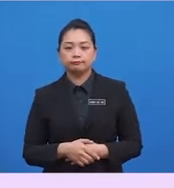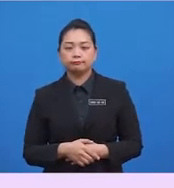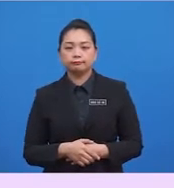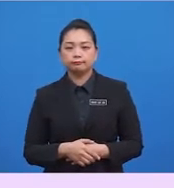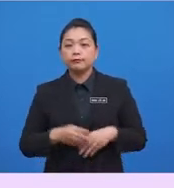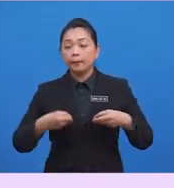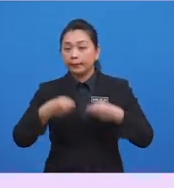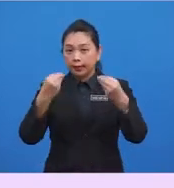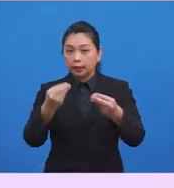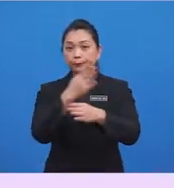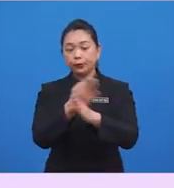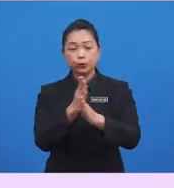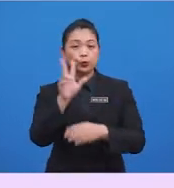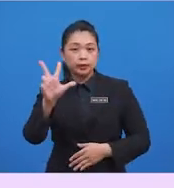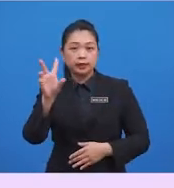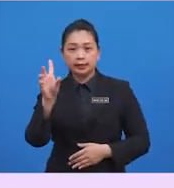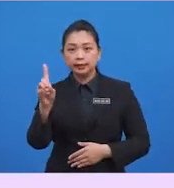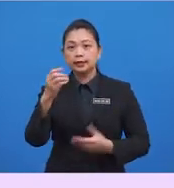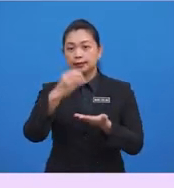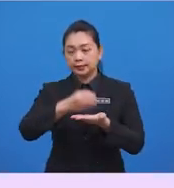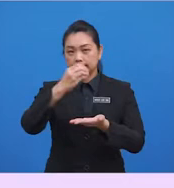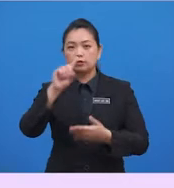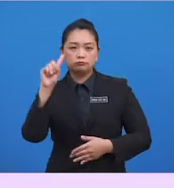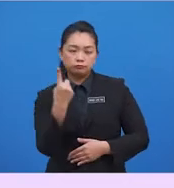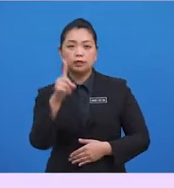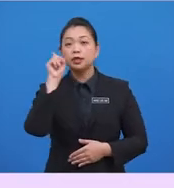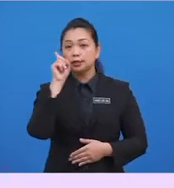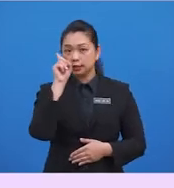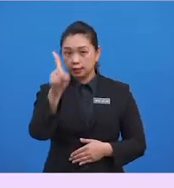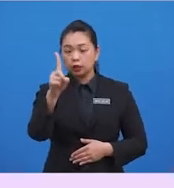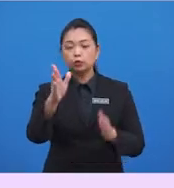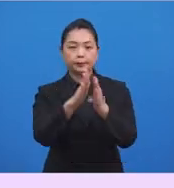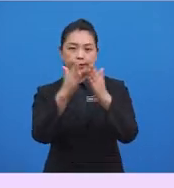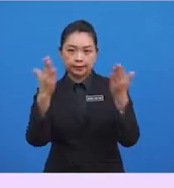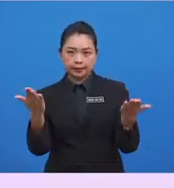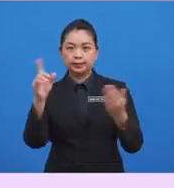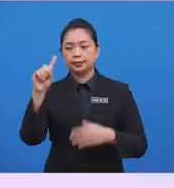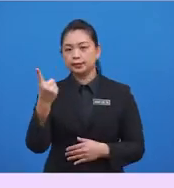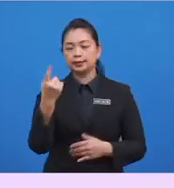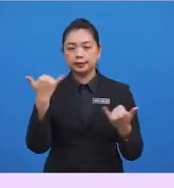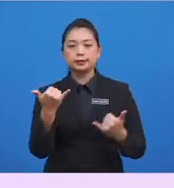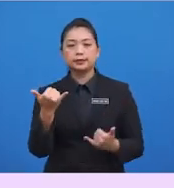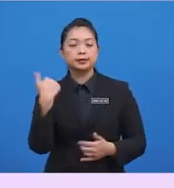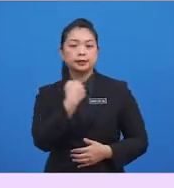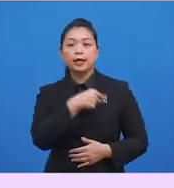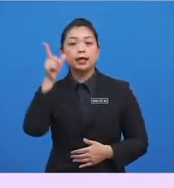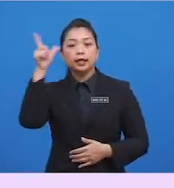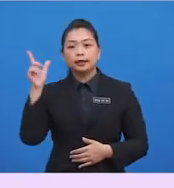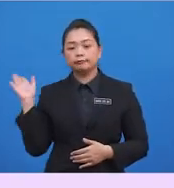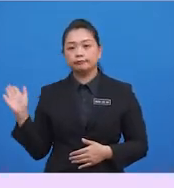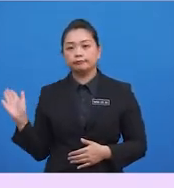bagi bentuk 3 dimensi silinder, hanya ada 1 bentangan sahaja. Mari kita lihat.